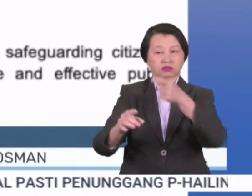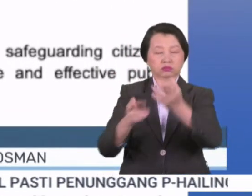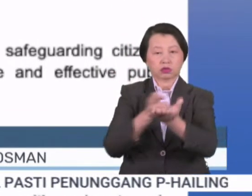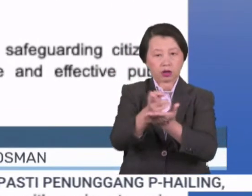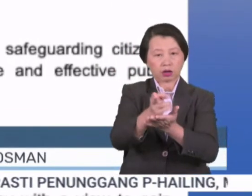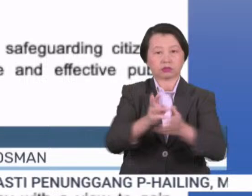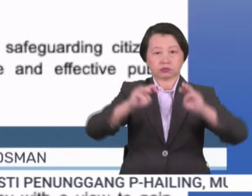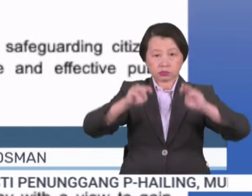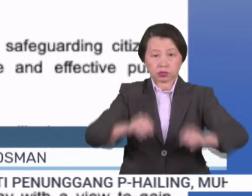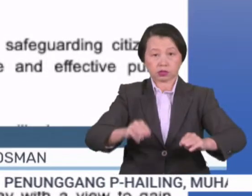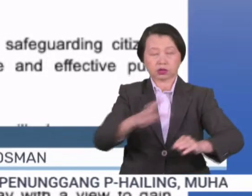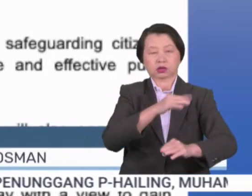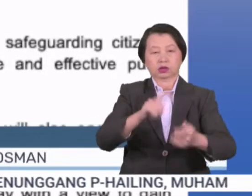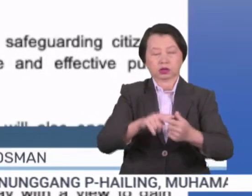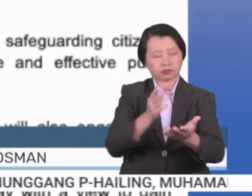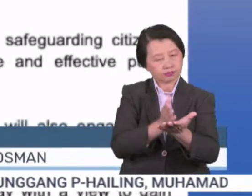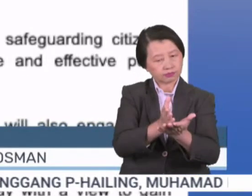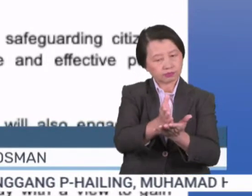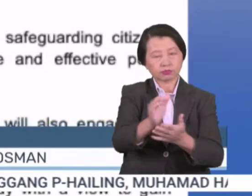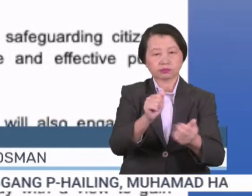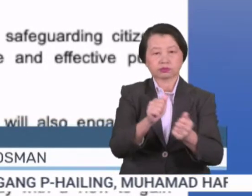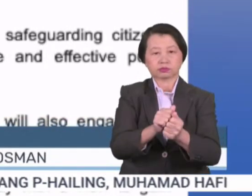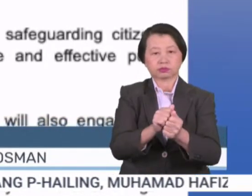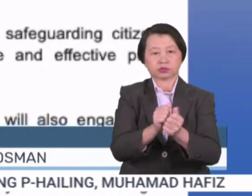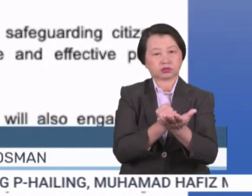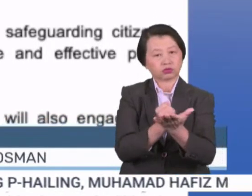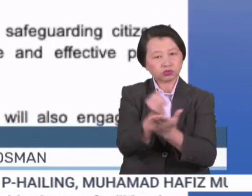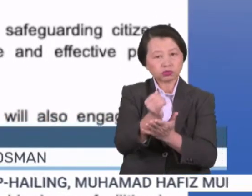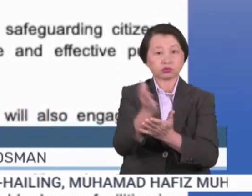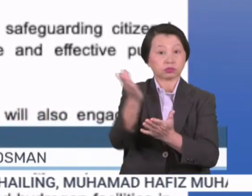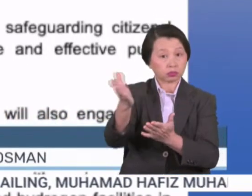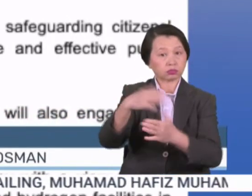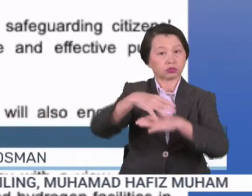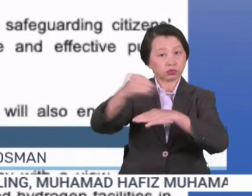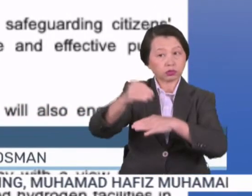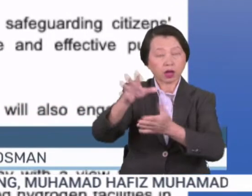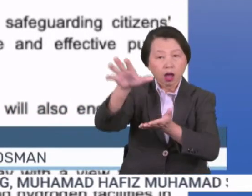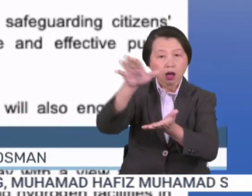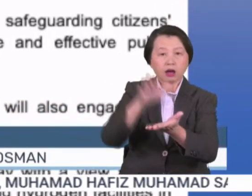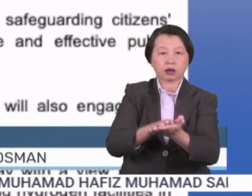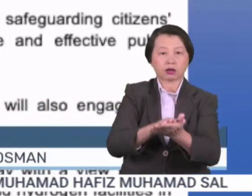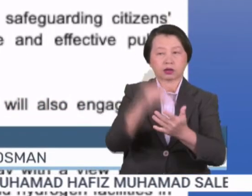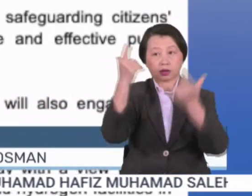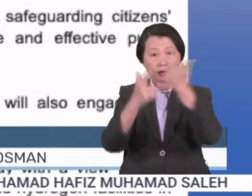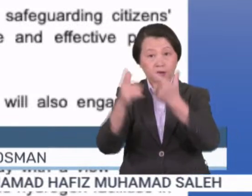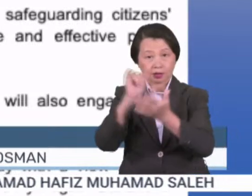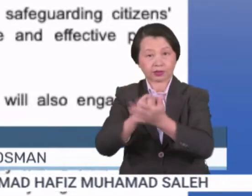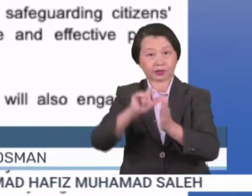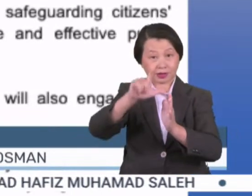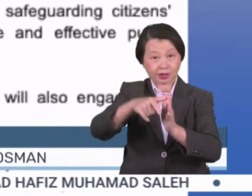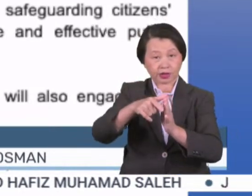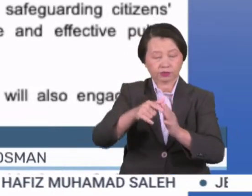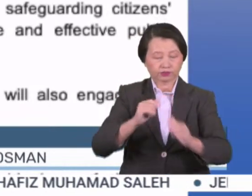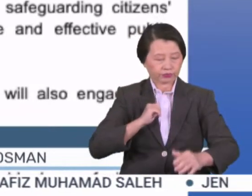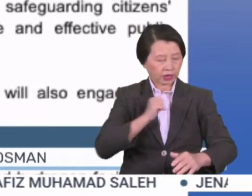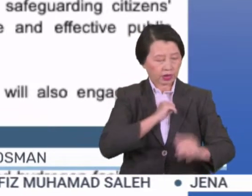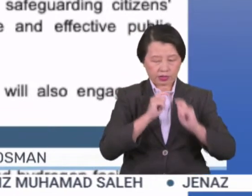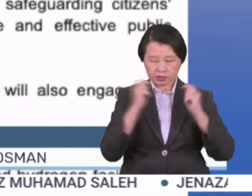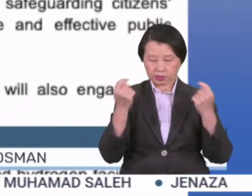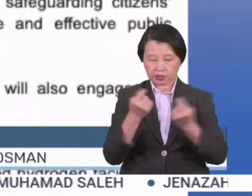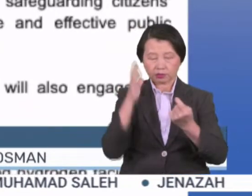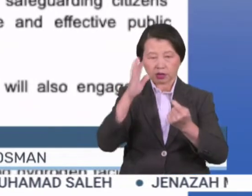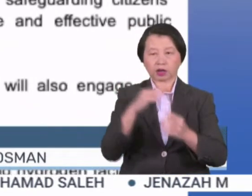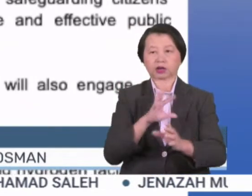hak asasi manusia ketulusan dan akauntabiliity semasa lawatan tersebut Premier dan ahli rombongan juga akan